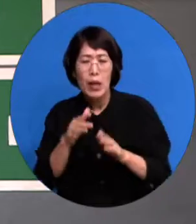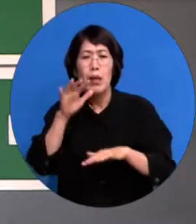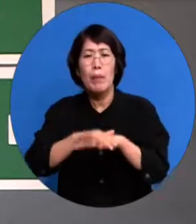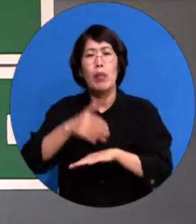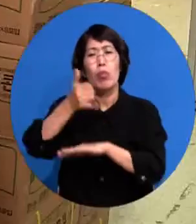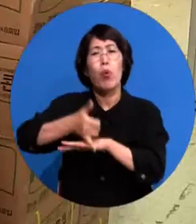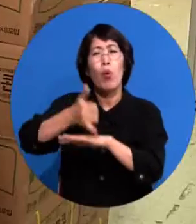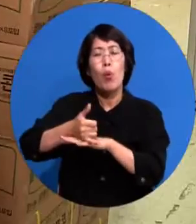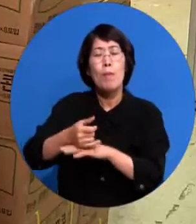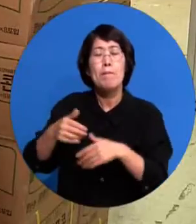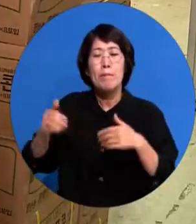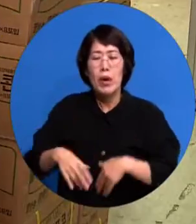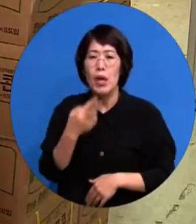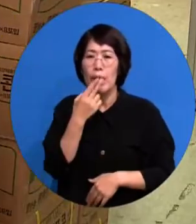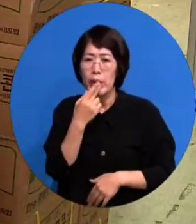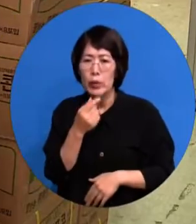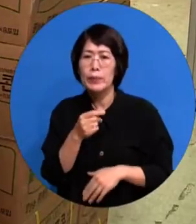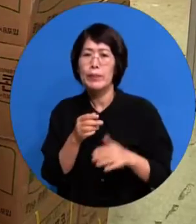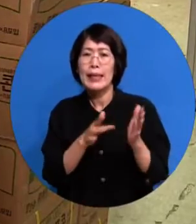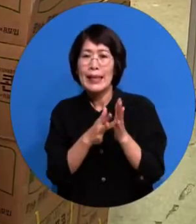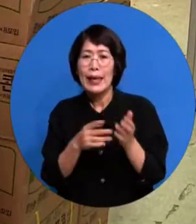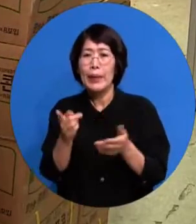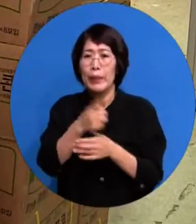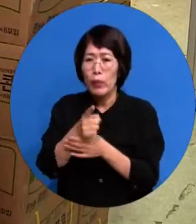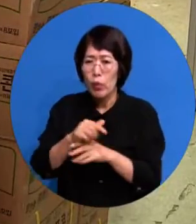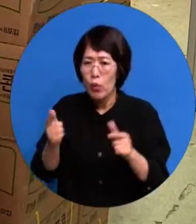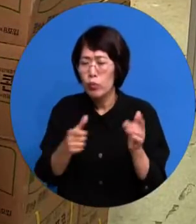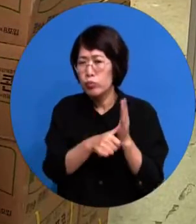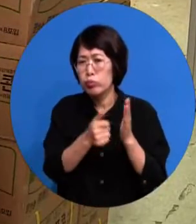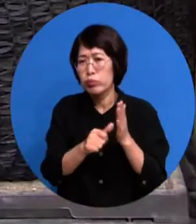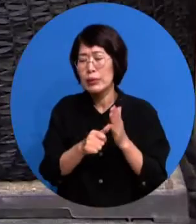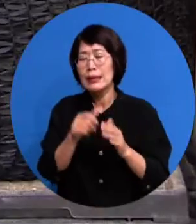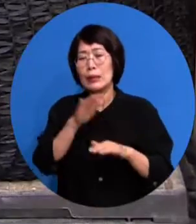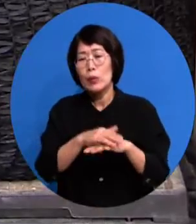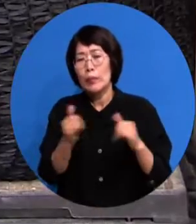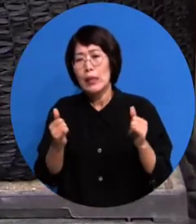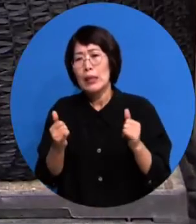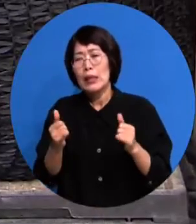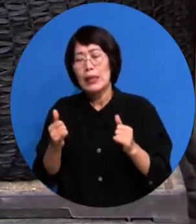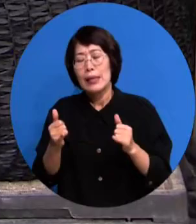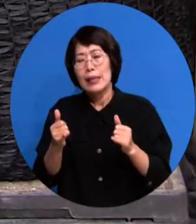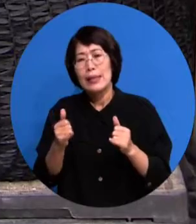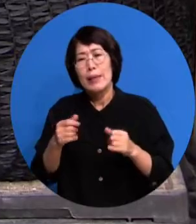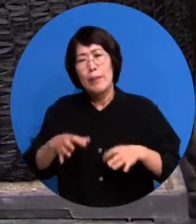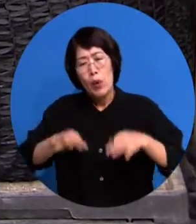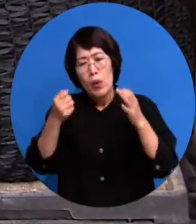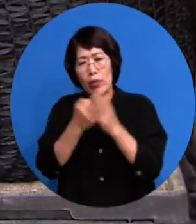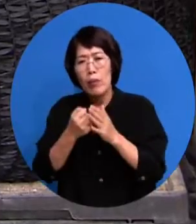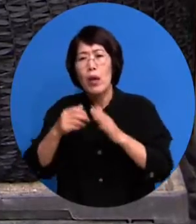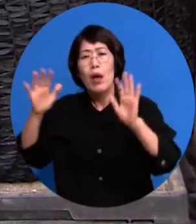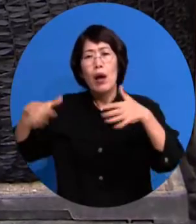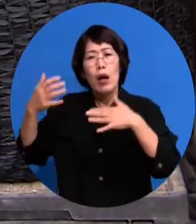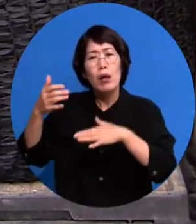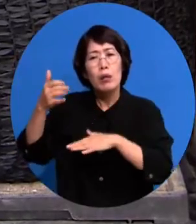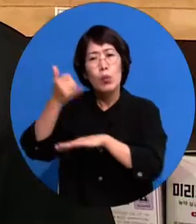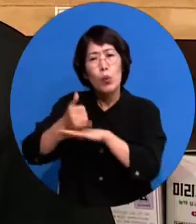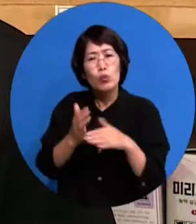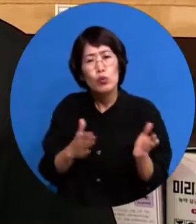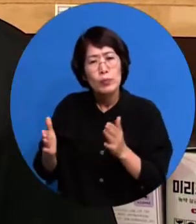밭작물 농사에 필요한 비닐, 농약 등 농자재 값이 농민들의 가을 농사를 주저하게 만들고